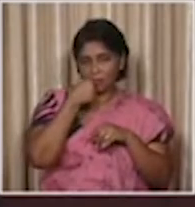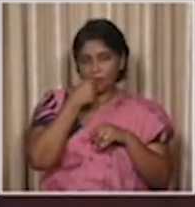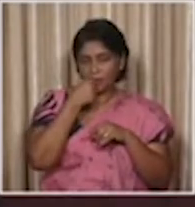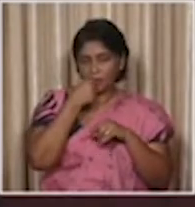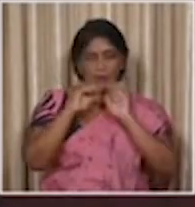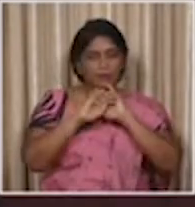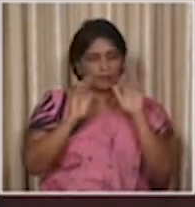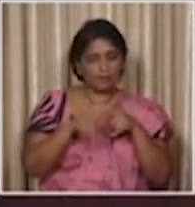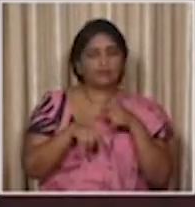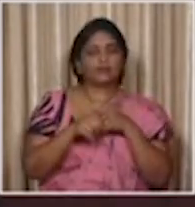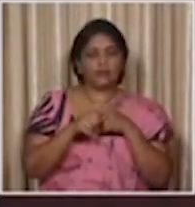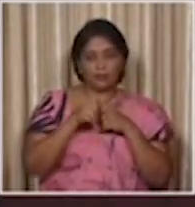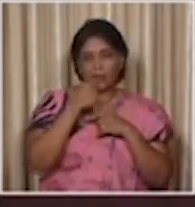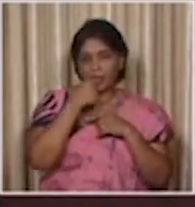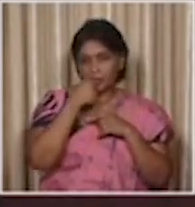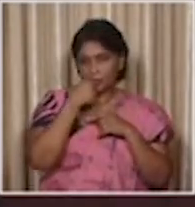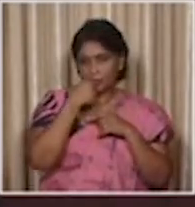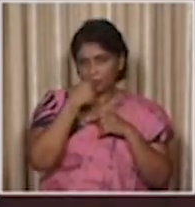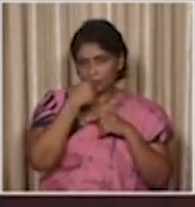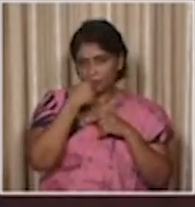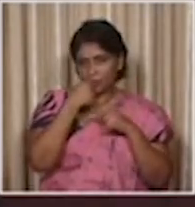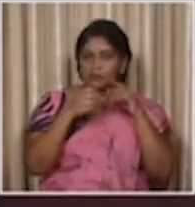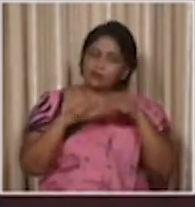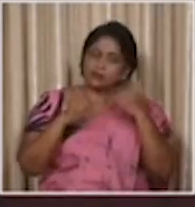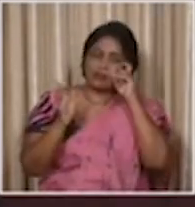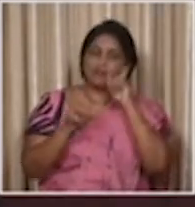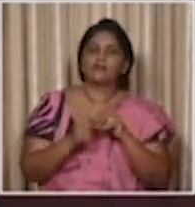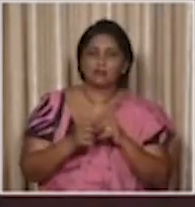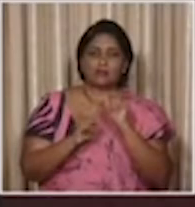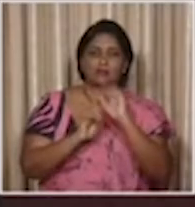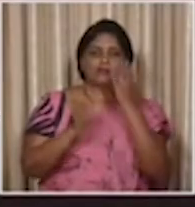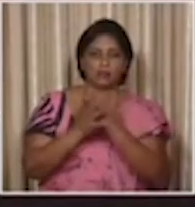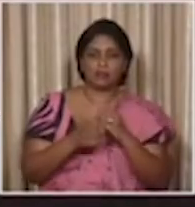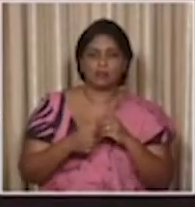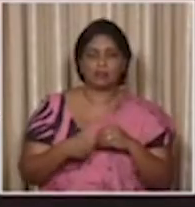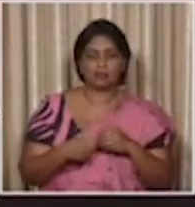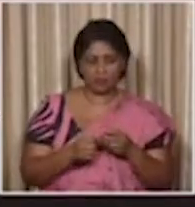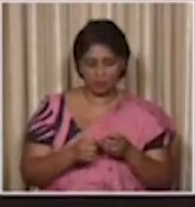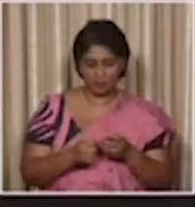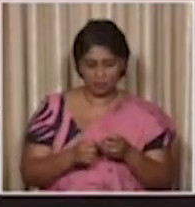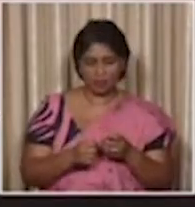සියල්ලම මේක මම හිතන්නේ වැදගත් වෙයි එතුමාට සහ ඕනෙක් කෙනෙක්ට බලාගන්න ඒකත් මම සභාගත කරනවා හරි බොහොම ස්තුතියි 27 2 8